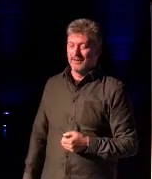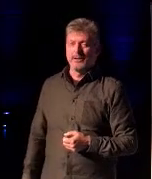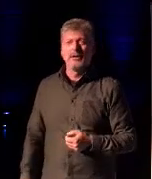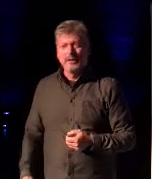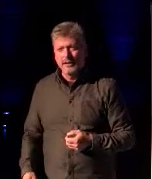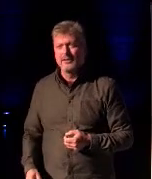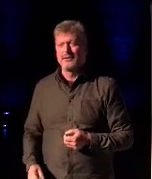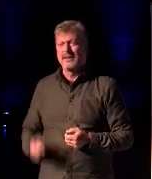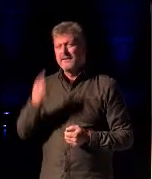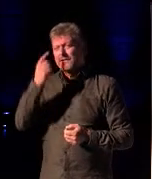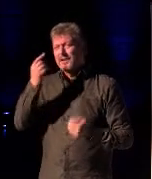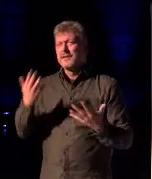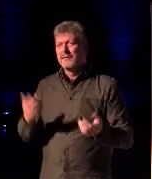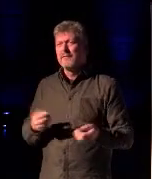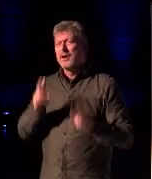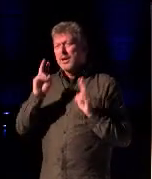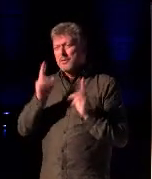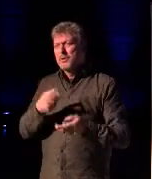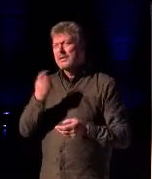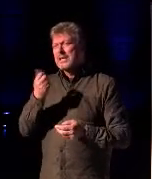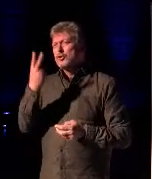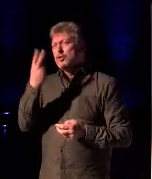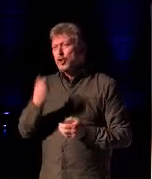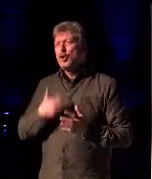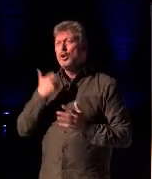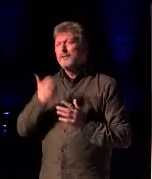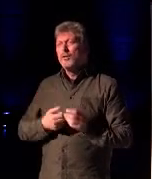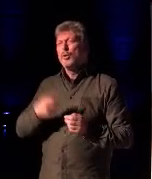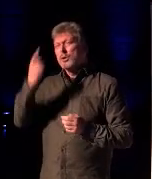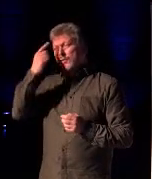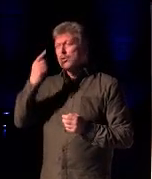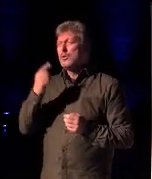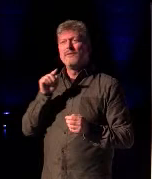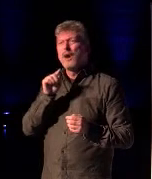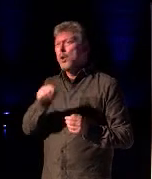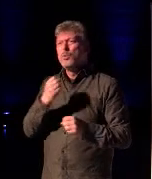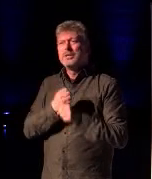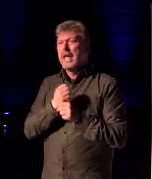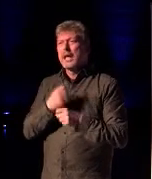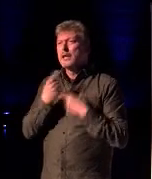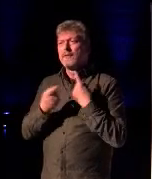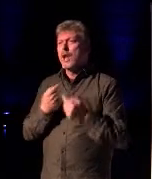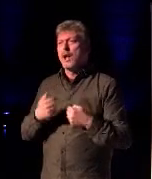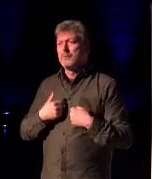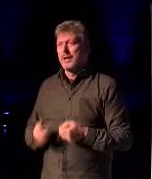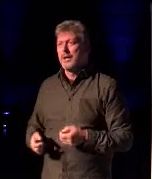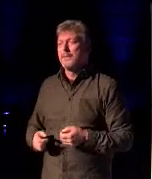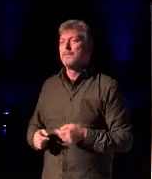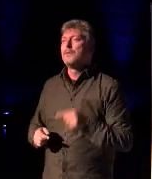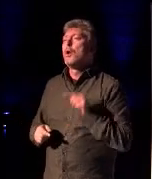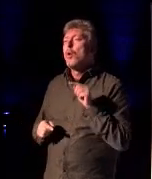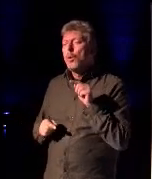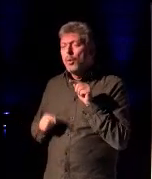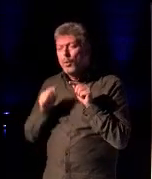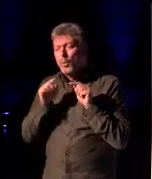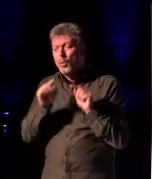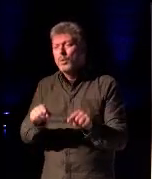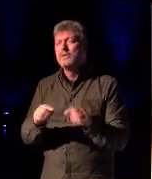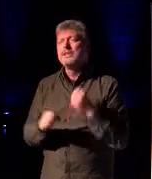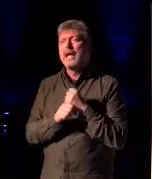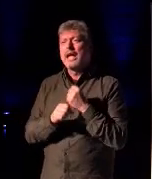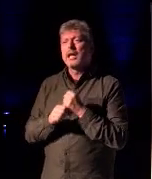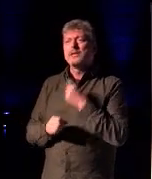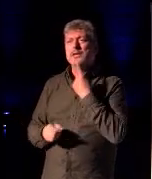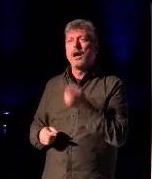Vet du hva? Jeg brukte nesten 20 år på å skjønne hva hun egentlig hadde fortalt meg. Hun hadde fortalt meg at det